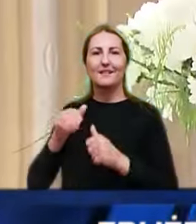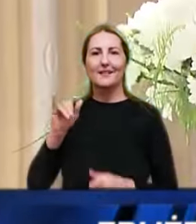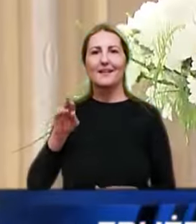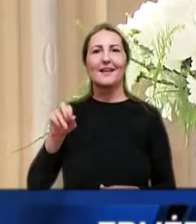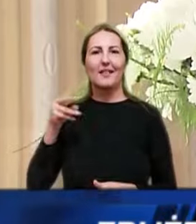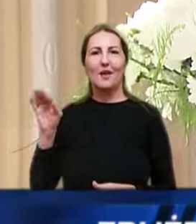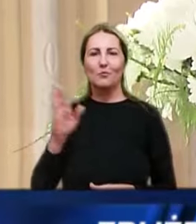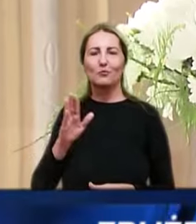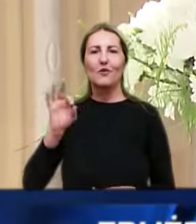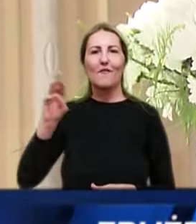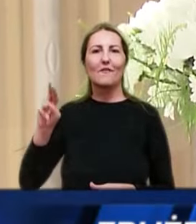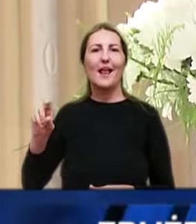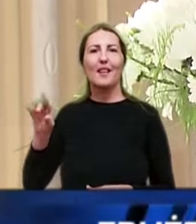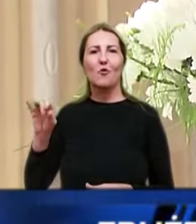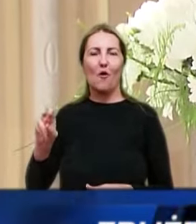Pełniąc funkcję prezesa od